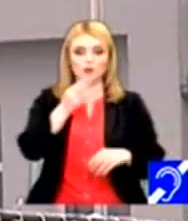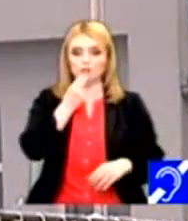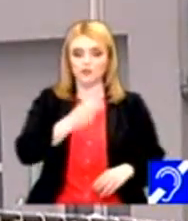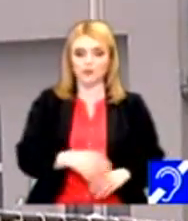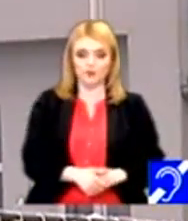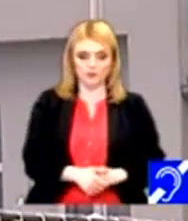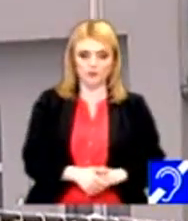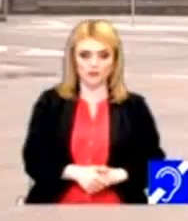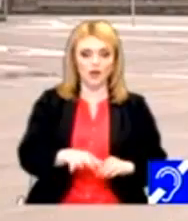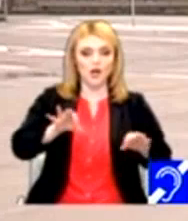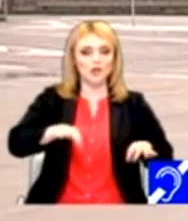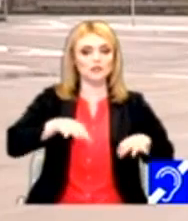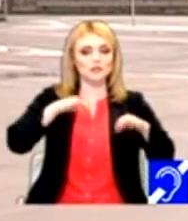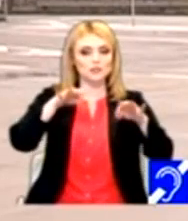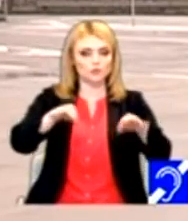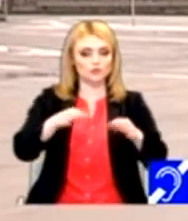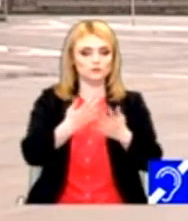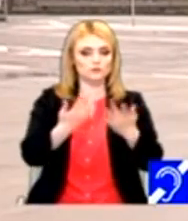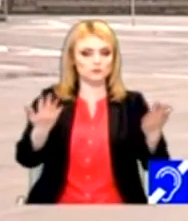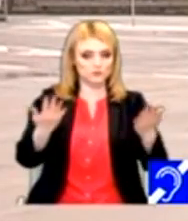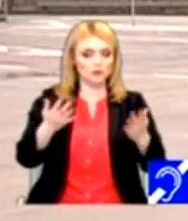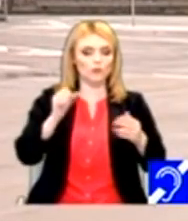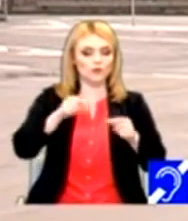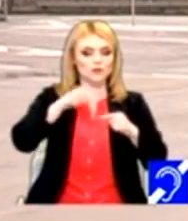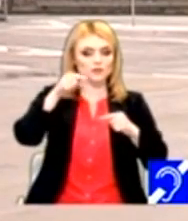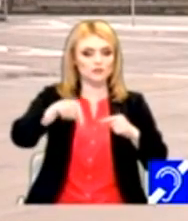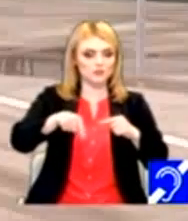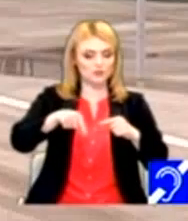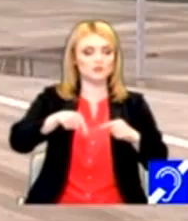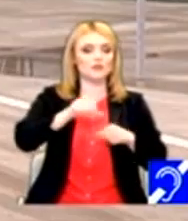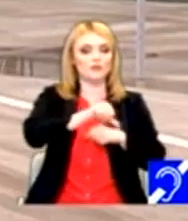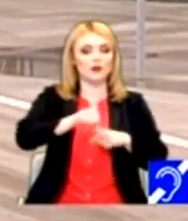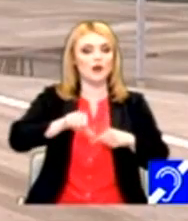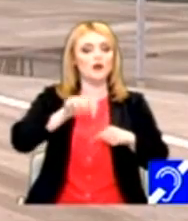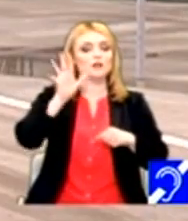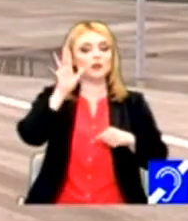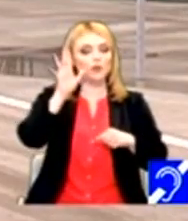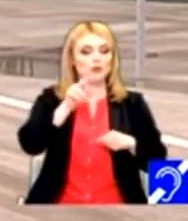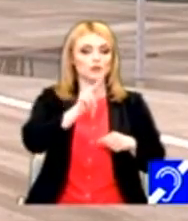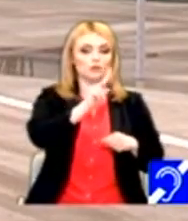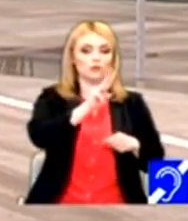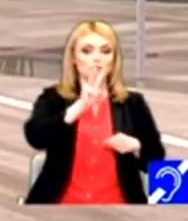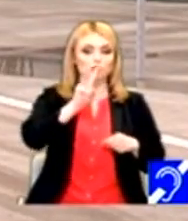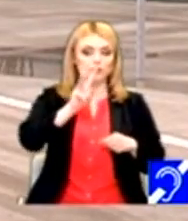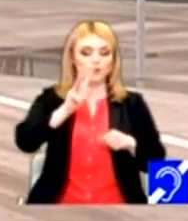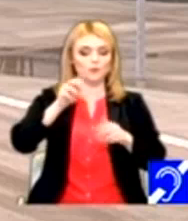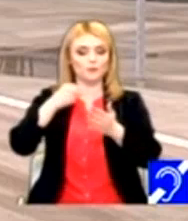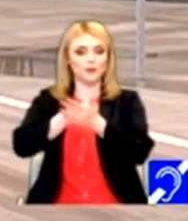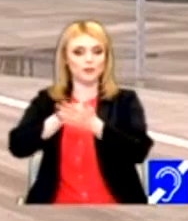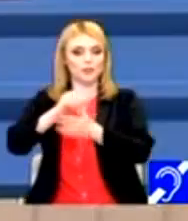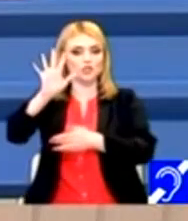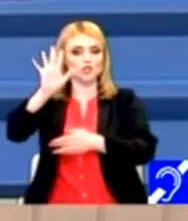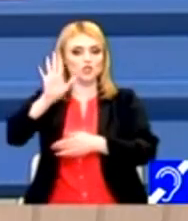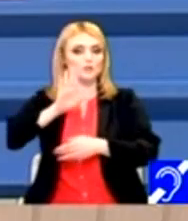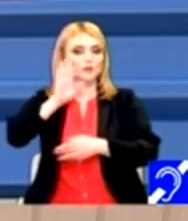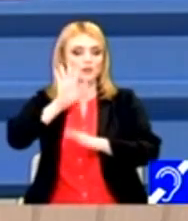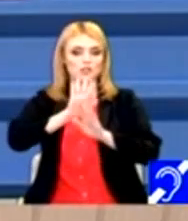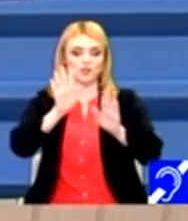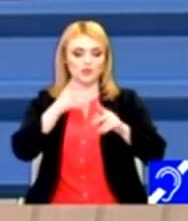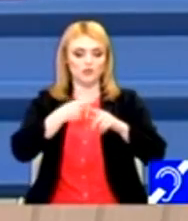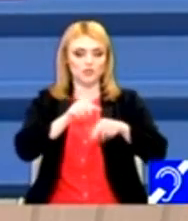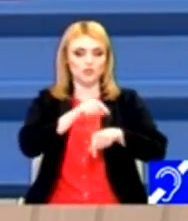Deja de acasă nu ieșiți. Este o chestie socială care să vă apărați pe socială. Vă trebuie să fie bună și nu ne